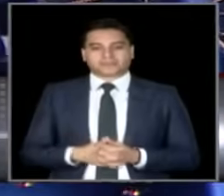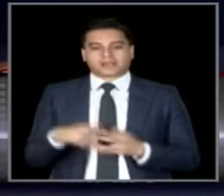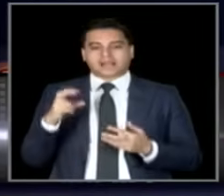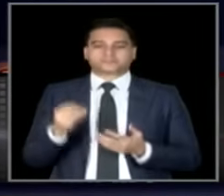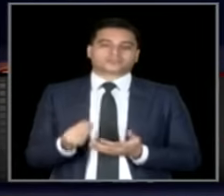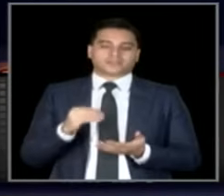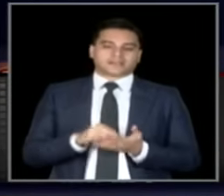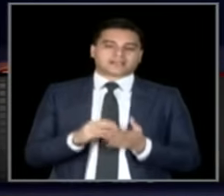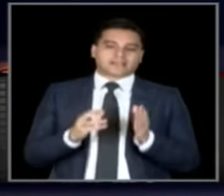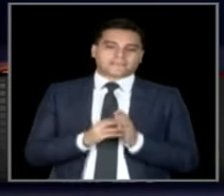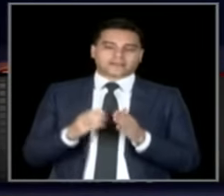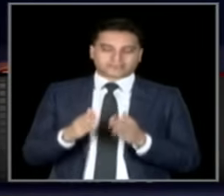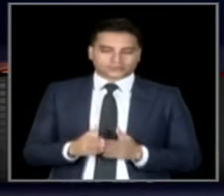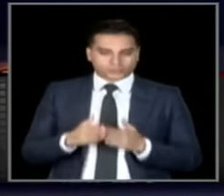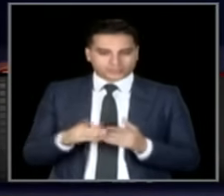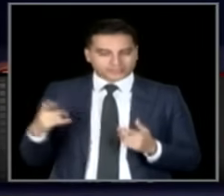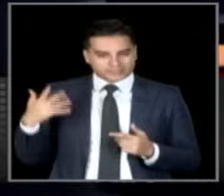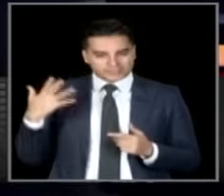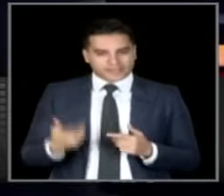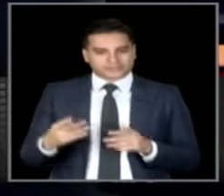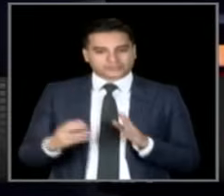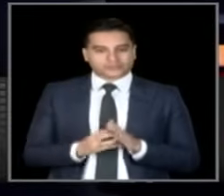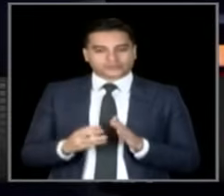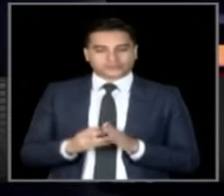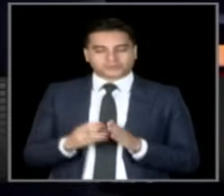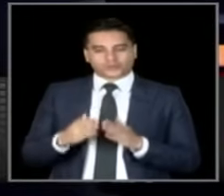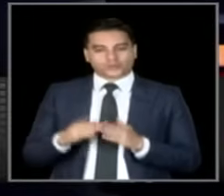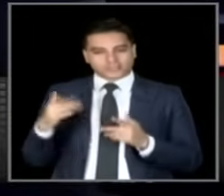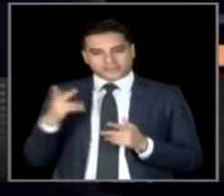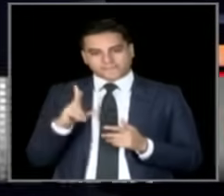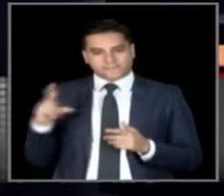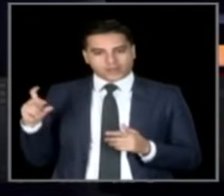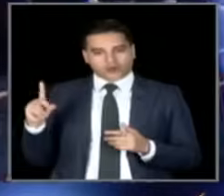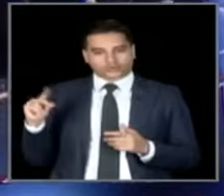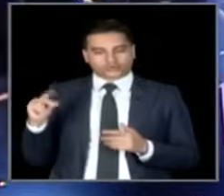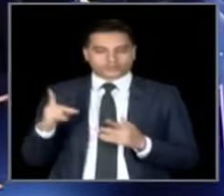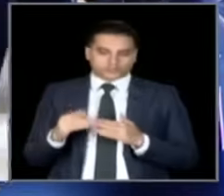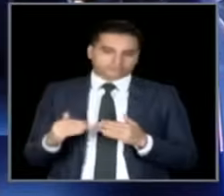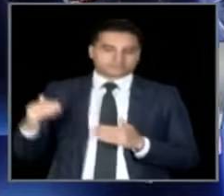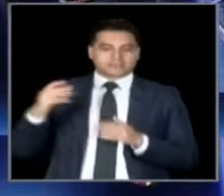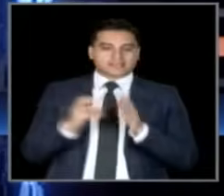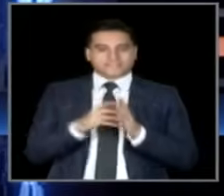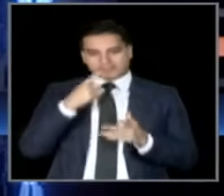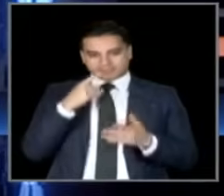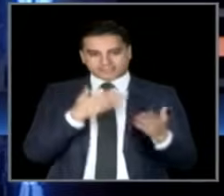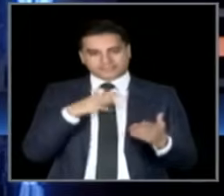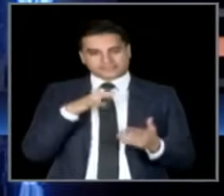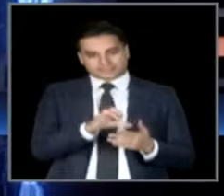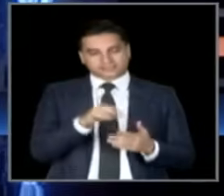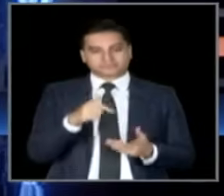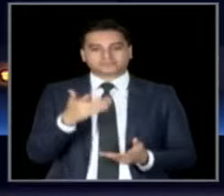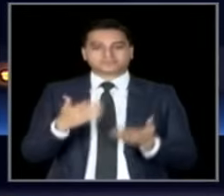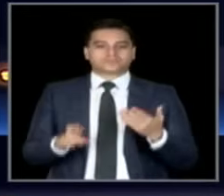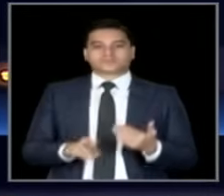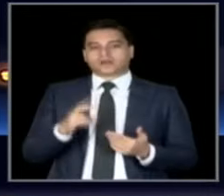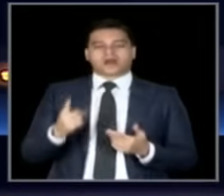25 نقطة لجامعة السويس. النتيجة اتغيرت، جامعة السويس 120، جامعة اسكندرية 90. فرق